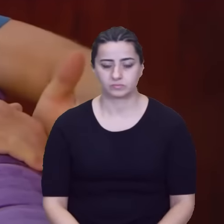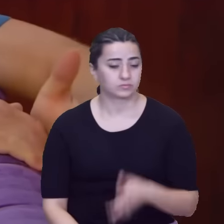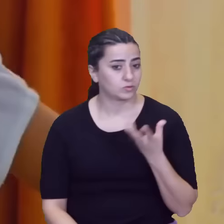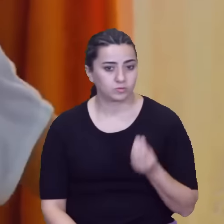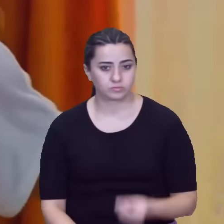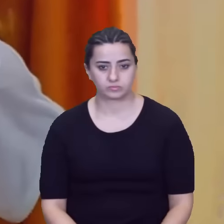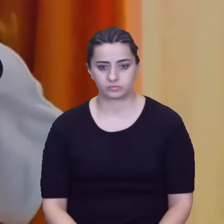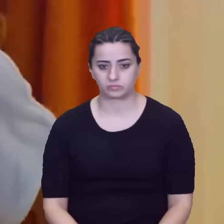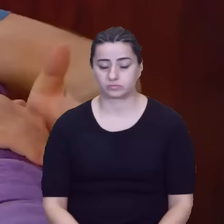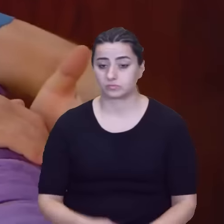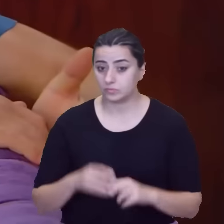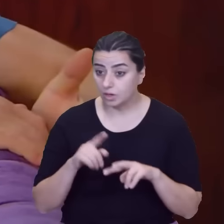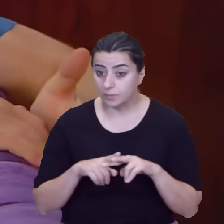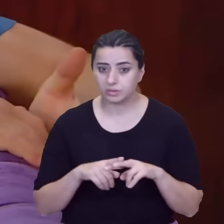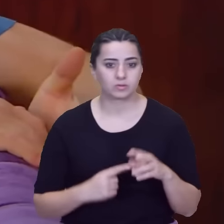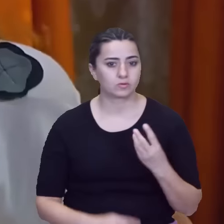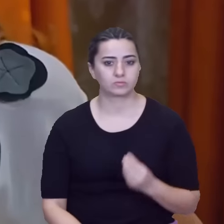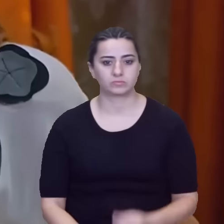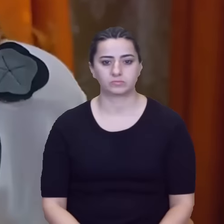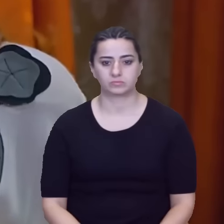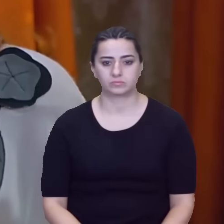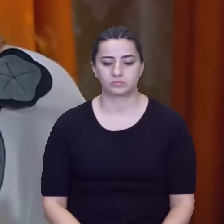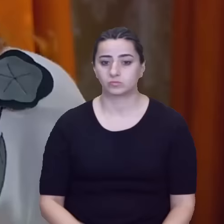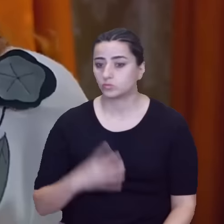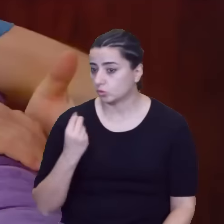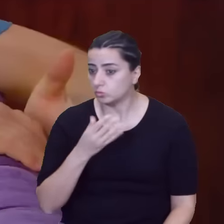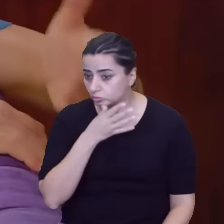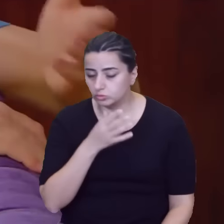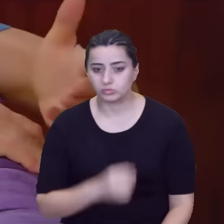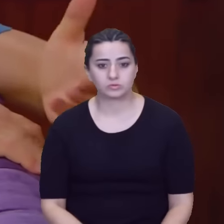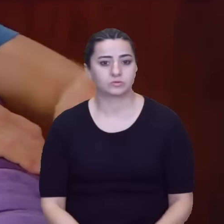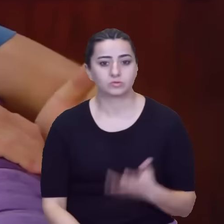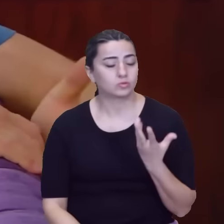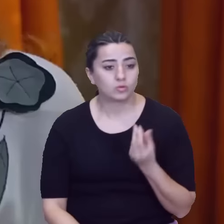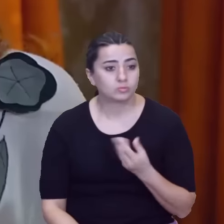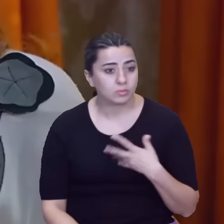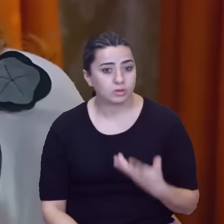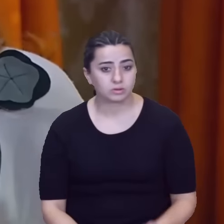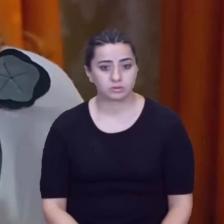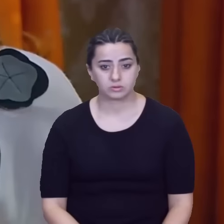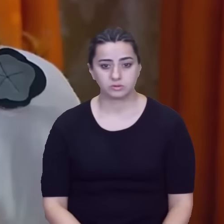Ne? Ahmet. Efendim. Ne olmuş biliyor musun? Ya ben de onu soruyorum. Ne olmuş?